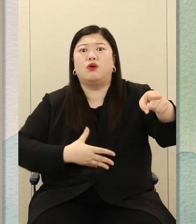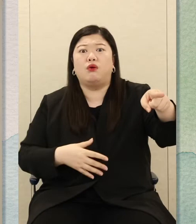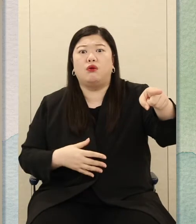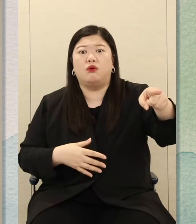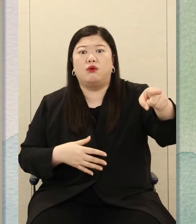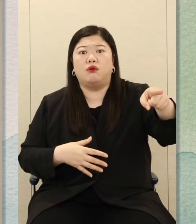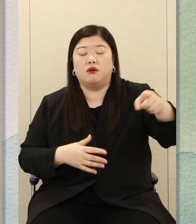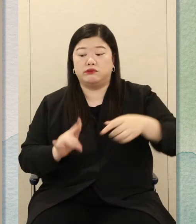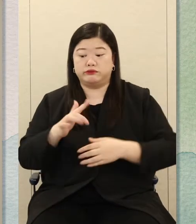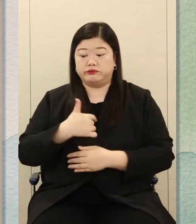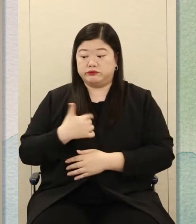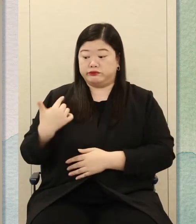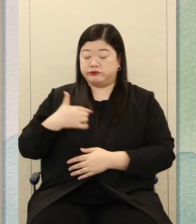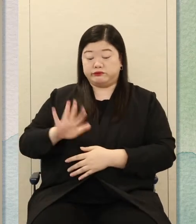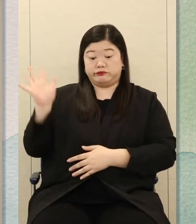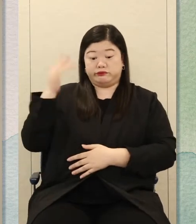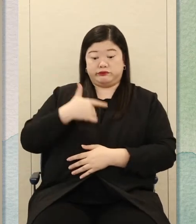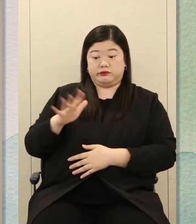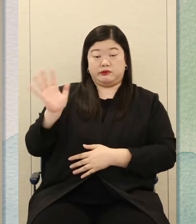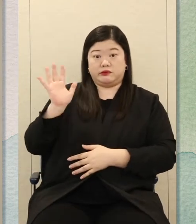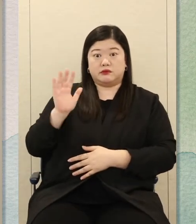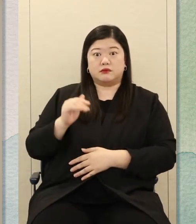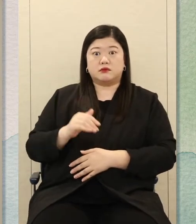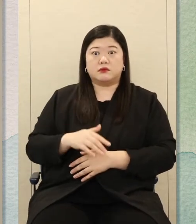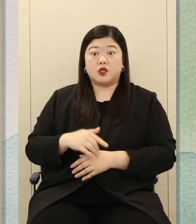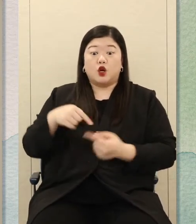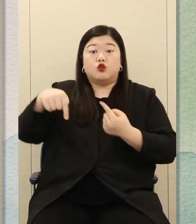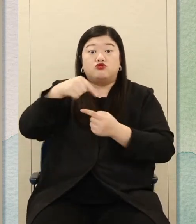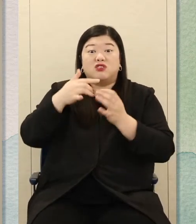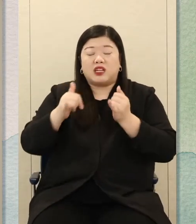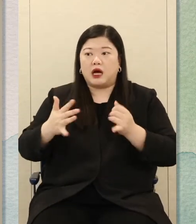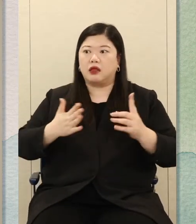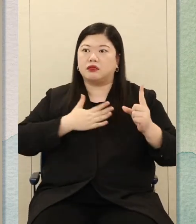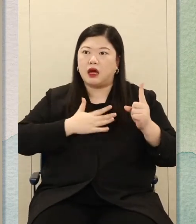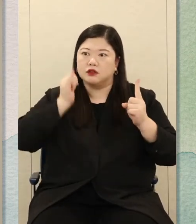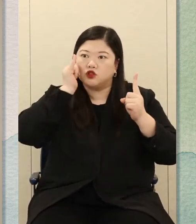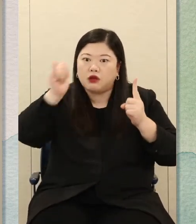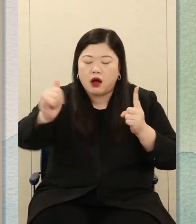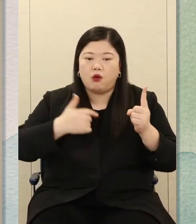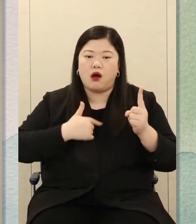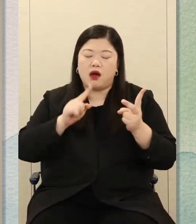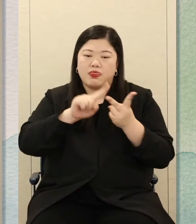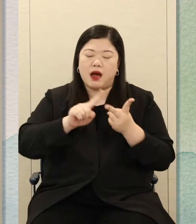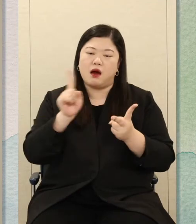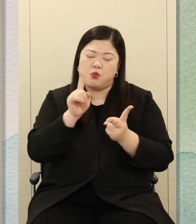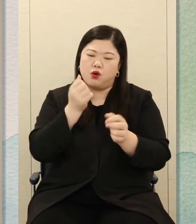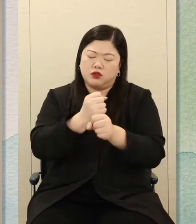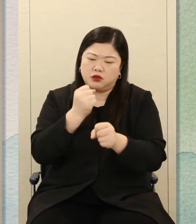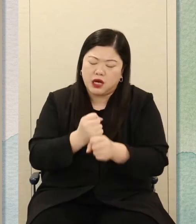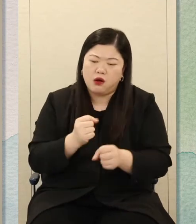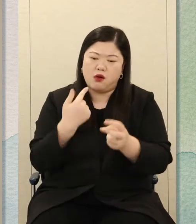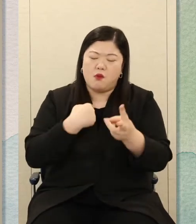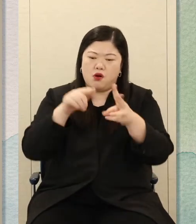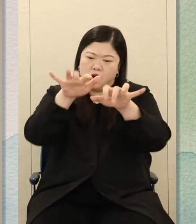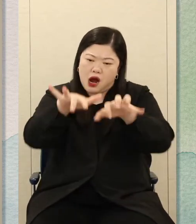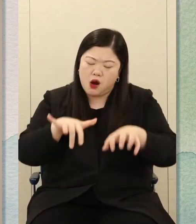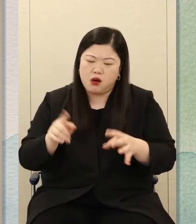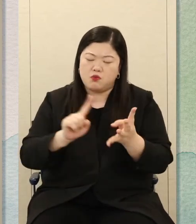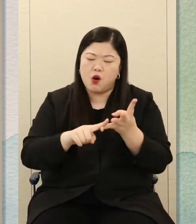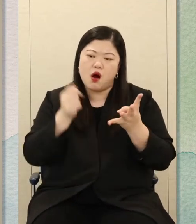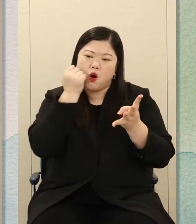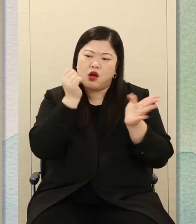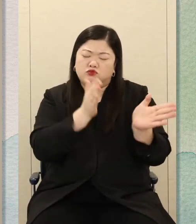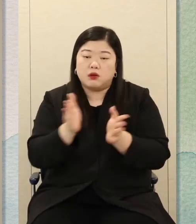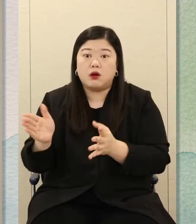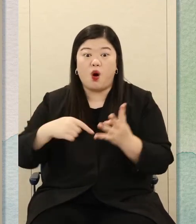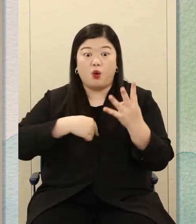자기가 다 하는데. 예, 다과도 내가 준비, 예, 전화 연락도 항상 내가 하고, 뭐 이러면 당연히 잘 될 가능성이